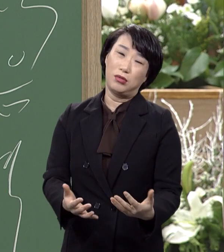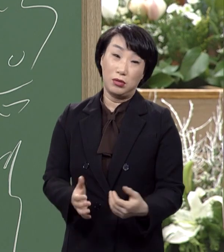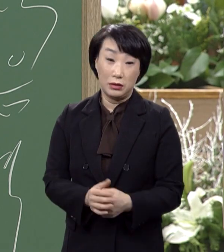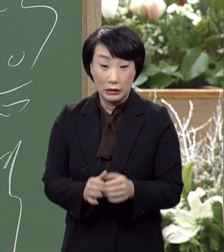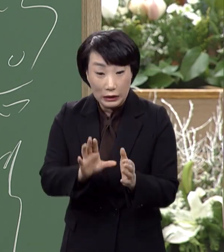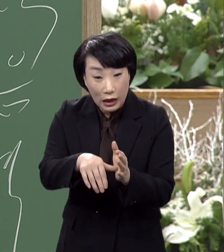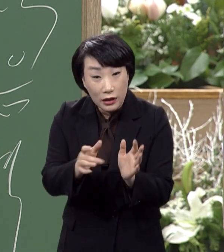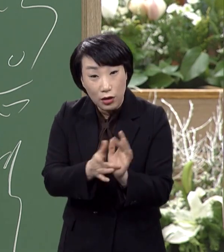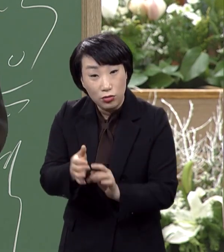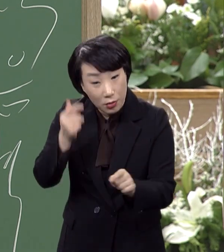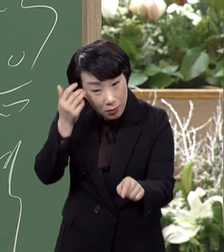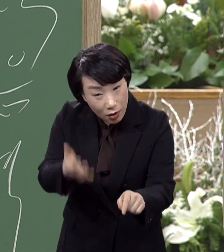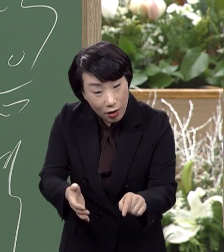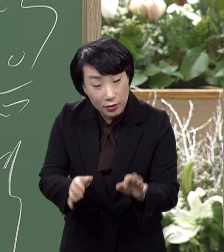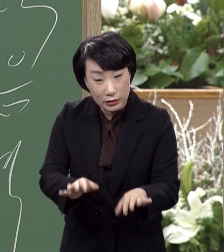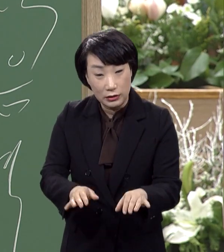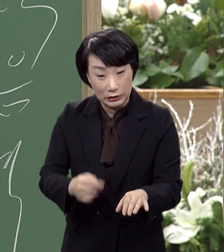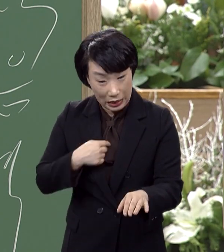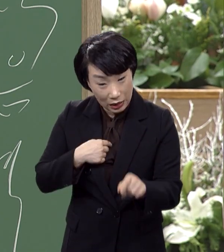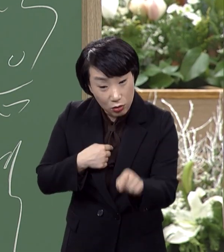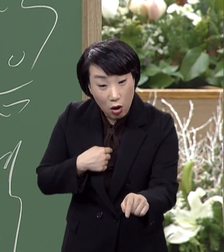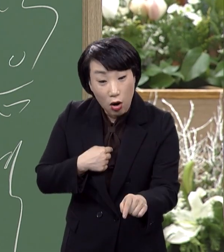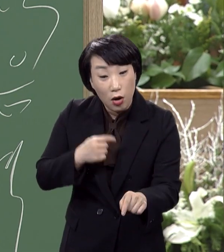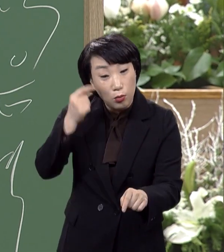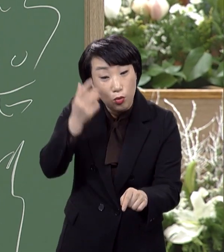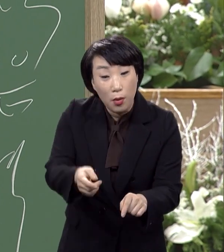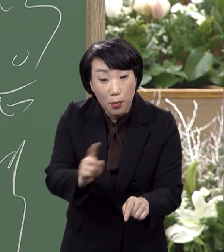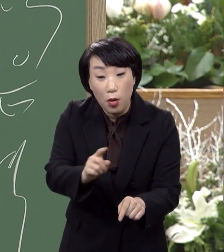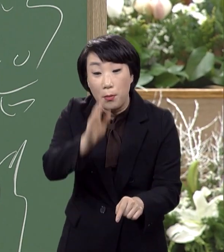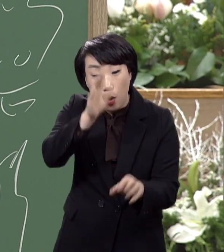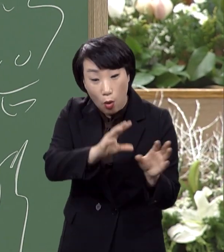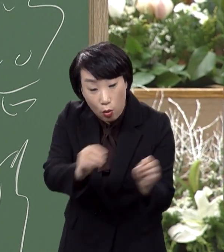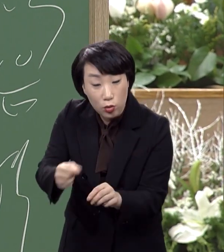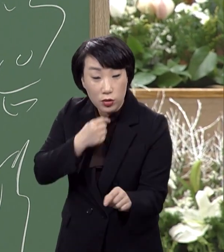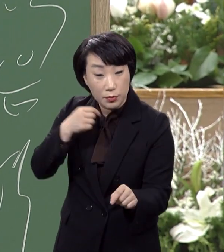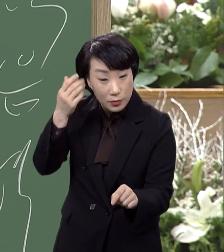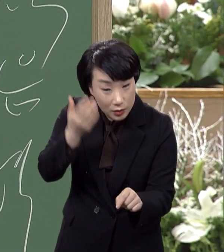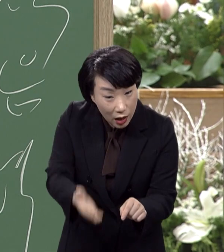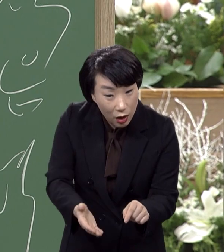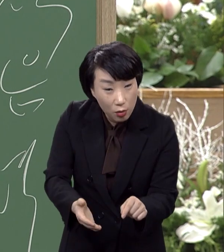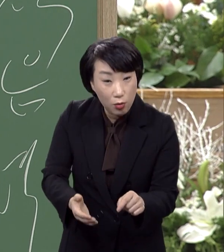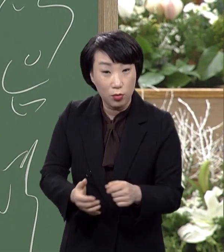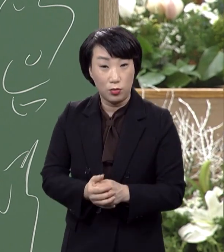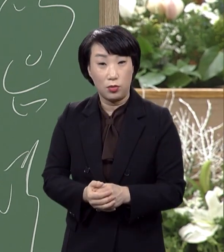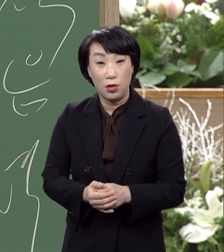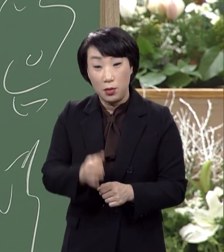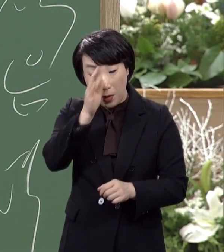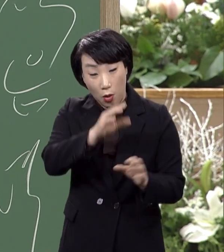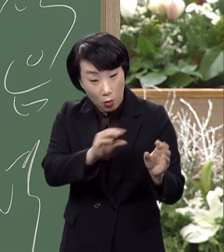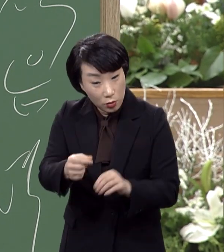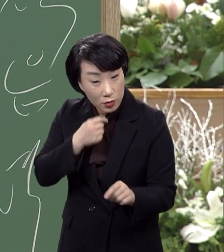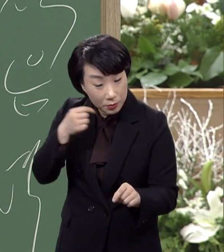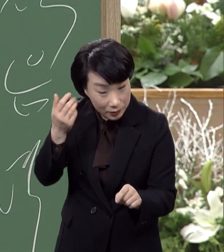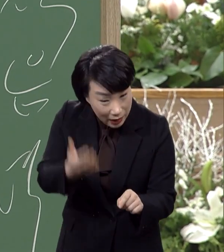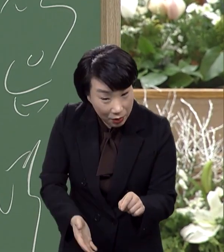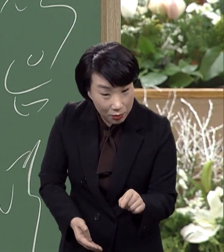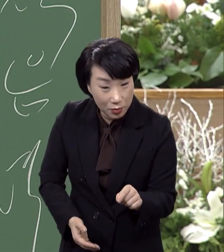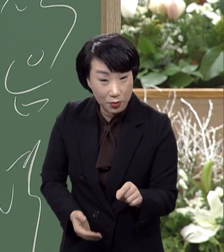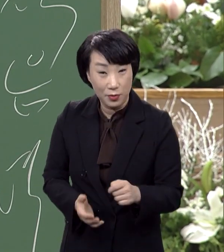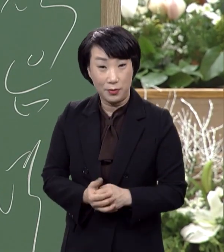주님이 말씀하시기를 내가 너에게 묻는 것은 낫고자 하느냐고 묻는 거예요. 낫고자